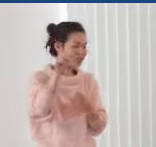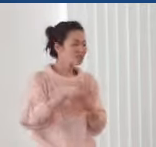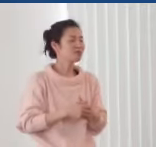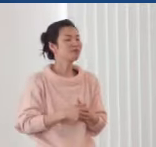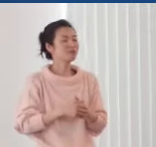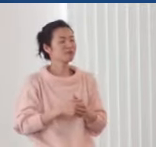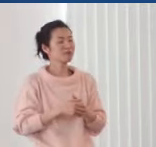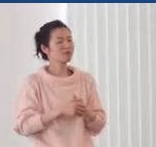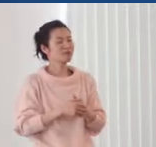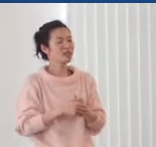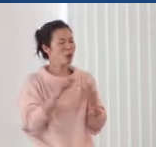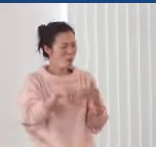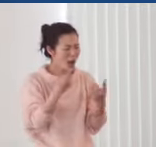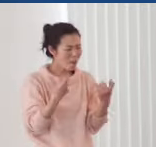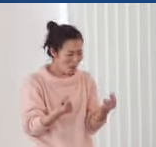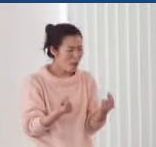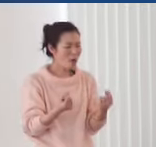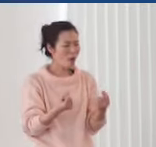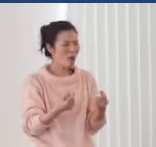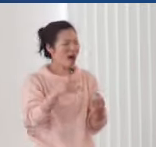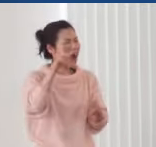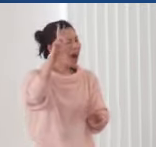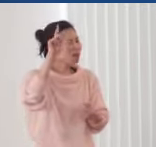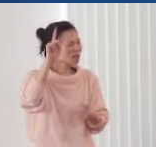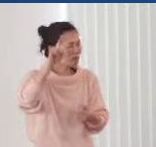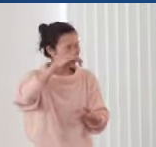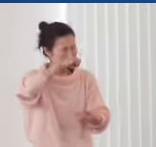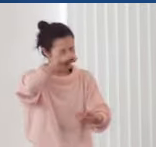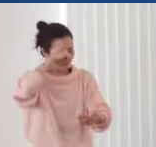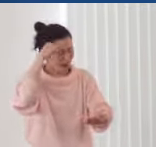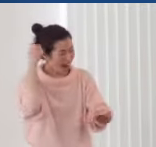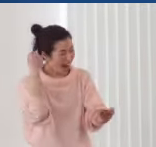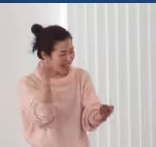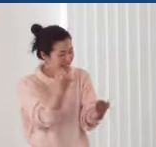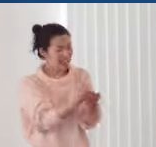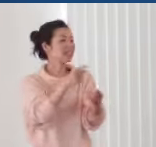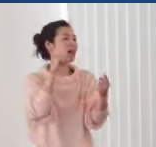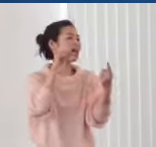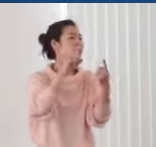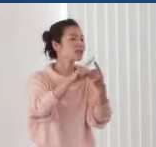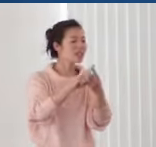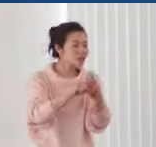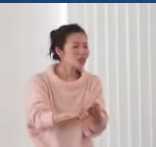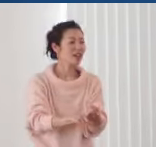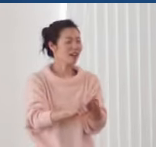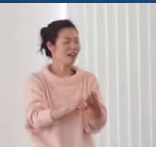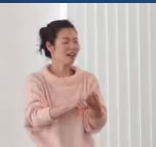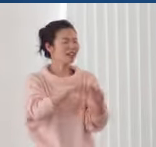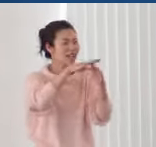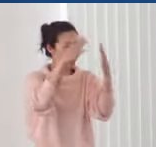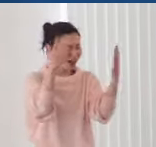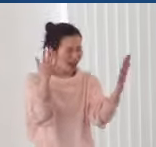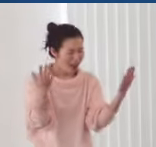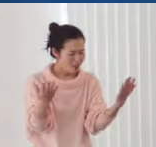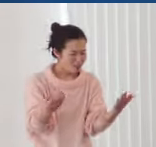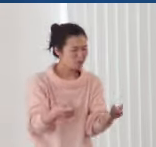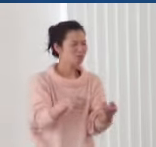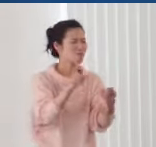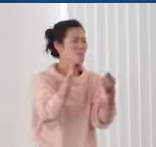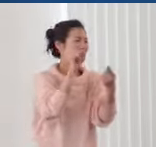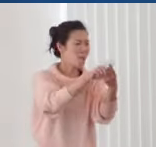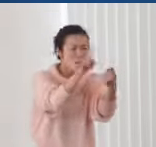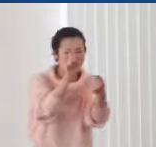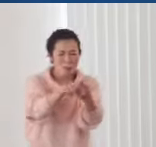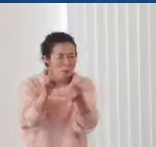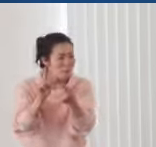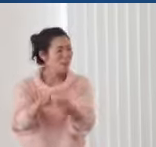でなさるんだっていうことを言っているわけですね。神のなさることは全て時にかなって美しい。まあこれは私がここで